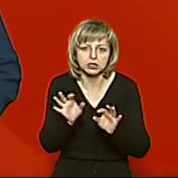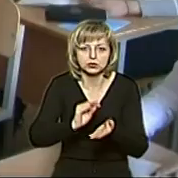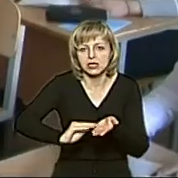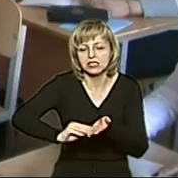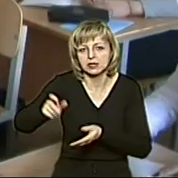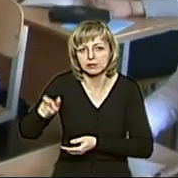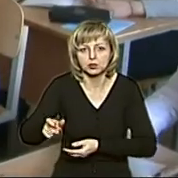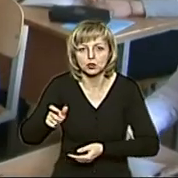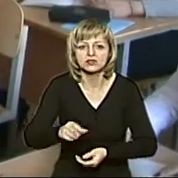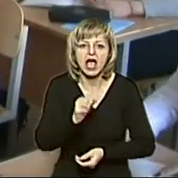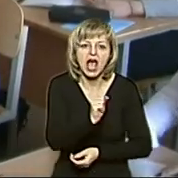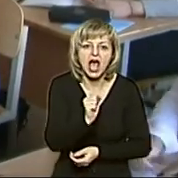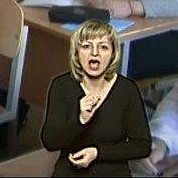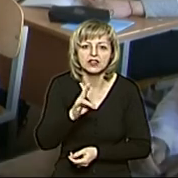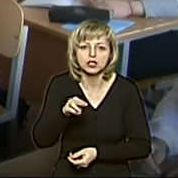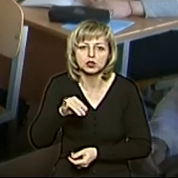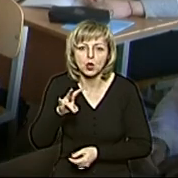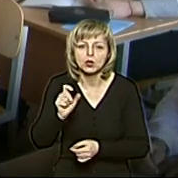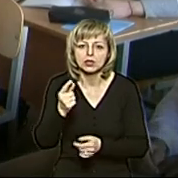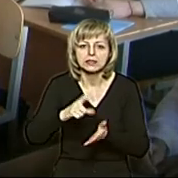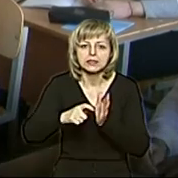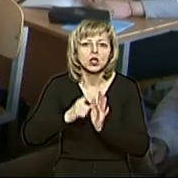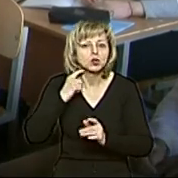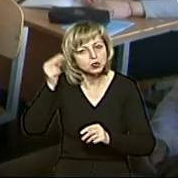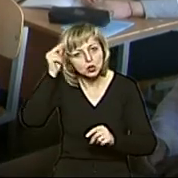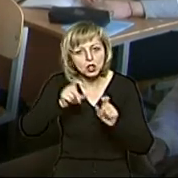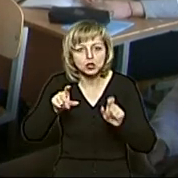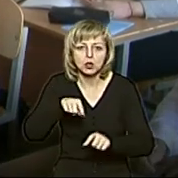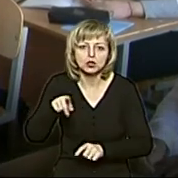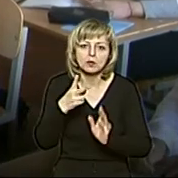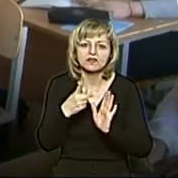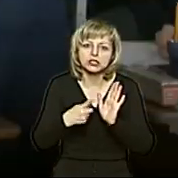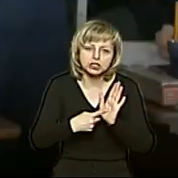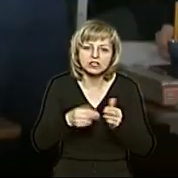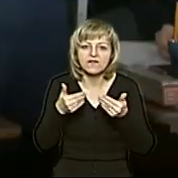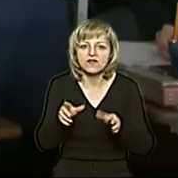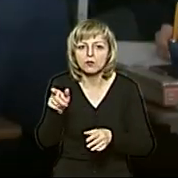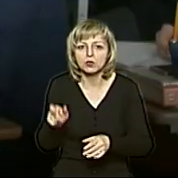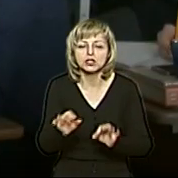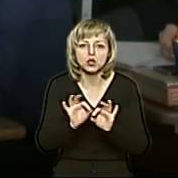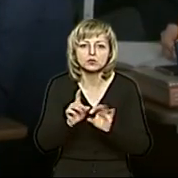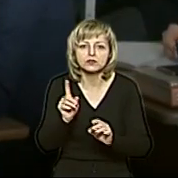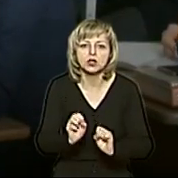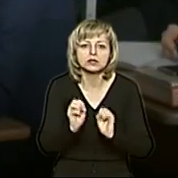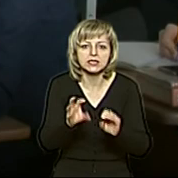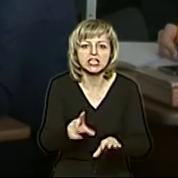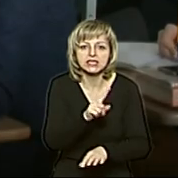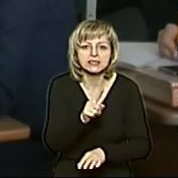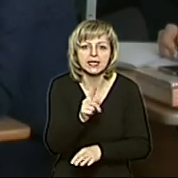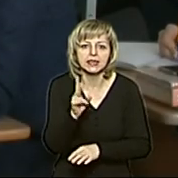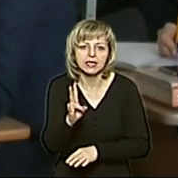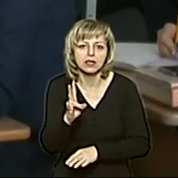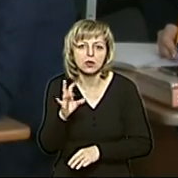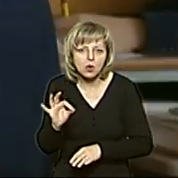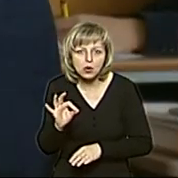Юровчика. Антон Гонтар – 11-класник Луцької школи номер 26. Випускник розповів, що складатиме зовнішнє